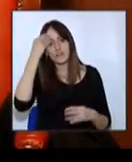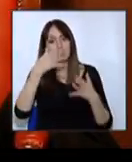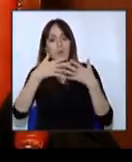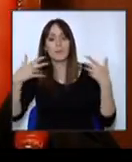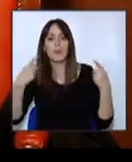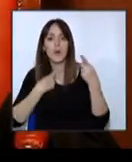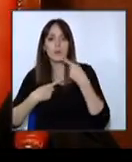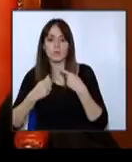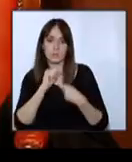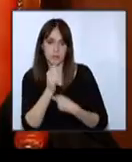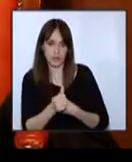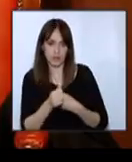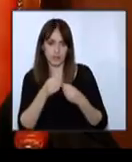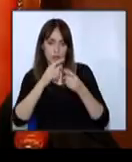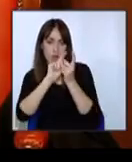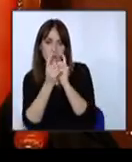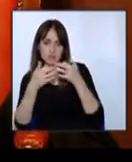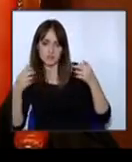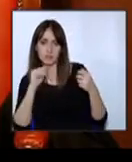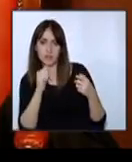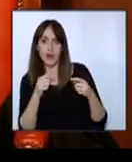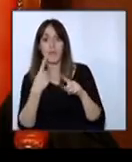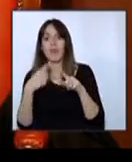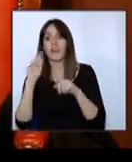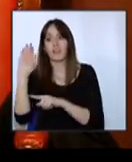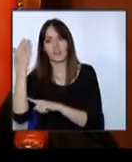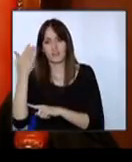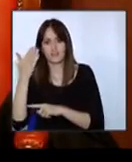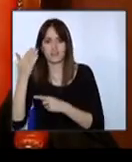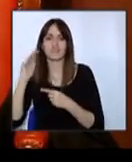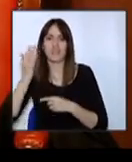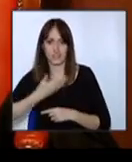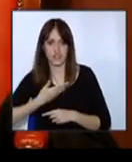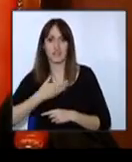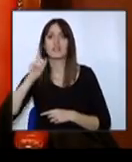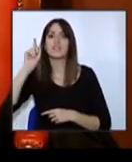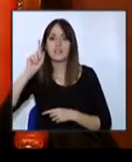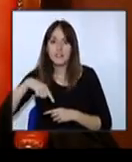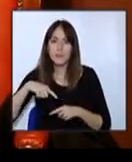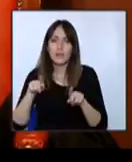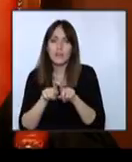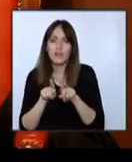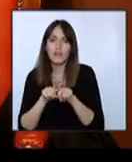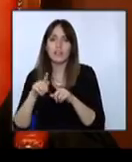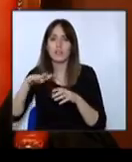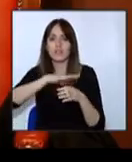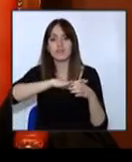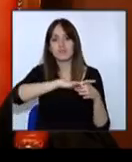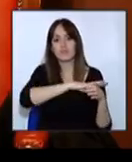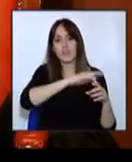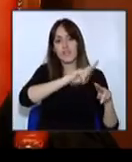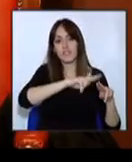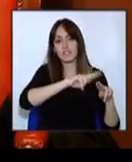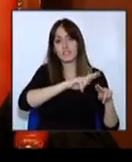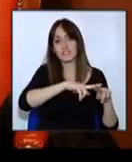mal formulada, perquè el temps no ens hi va ajudar gota. I a part que a Barcelona tots feien festa a tota l'àrea metropolitana. Per tant,